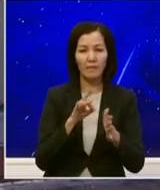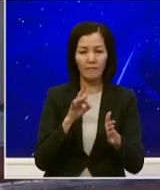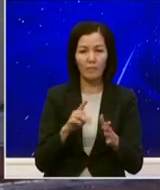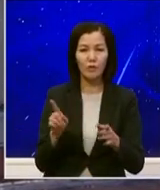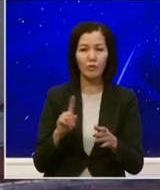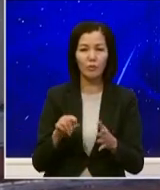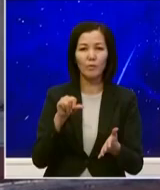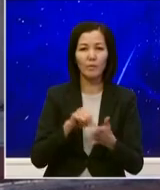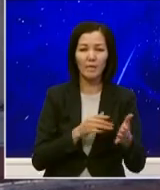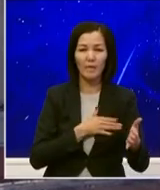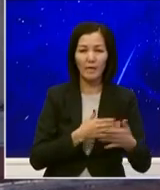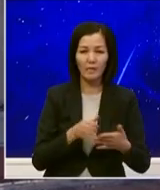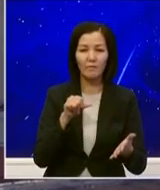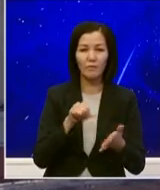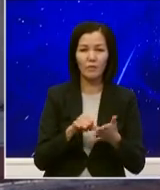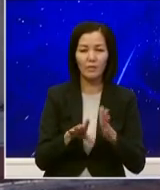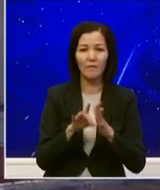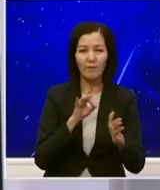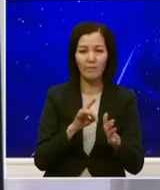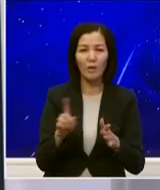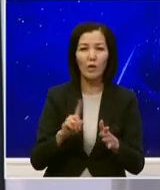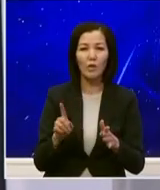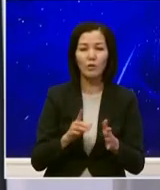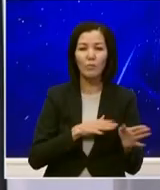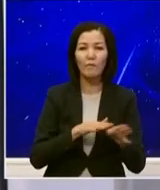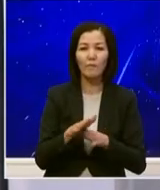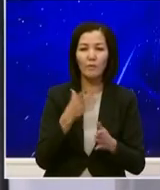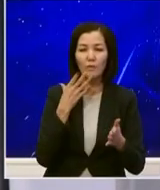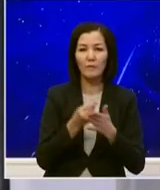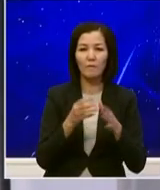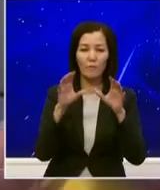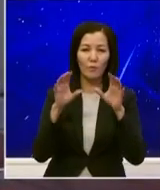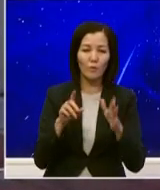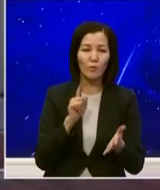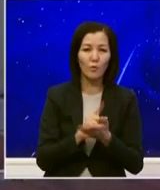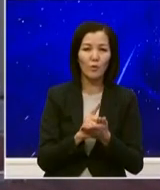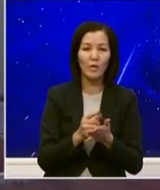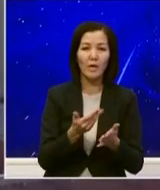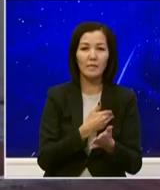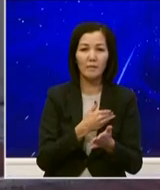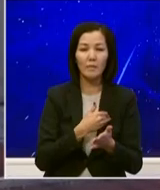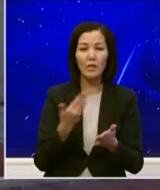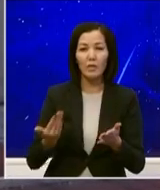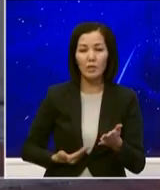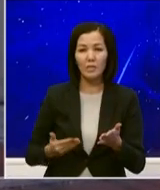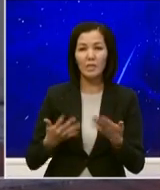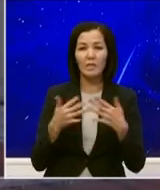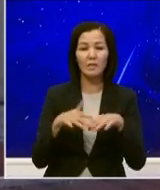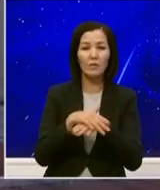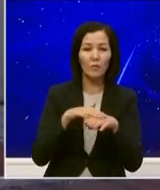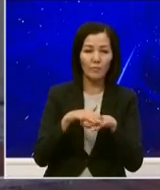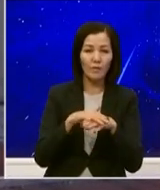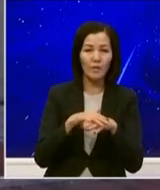чтобы они приняли активное участие на выборах, чтобы выполнили свой конституционный долг. Хотим, чтобы жители